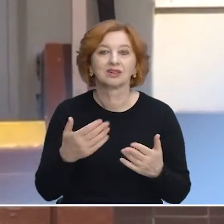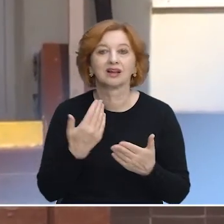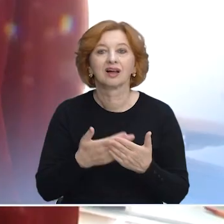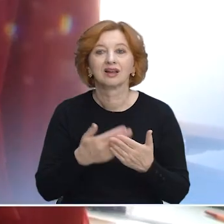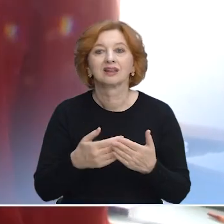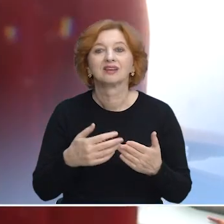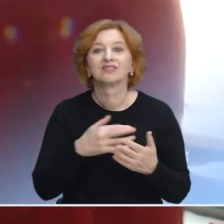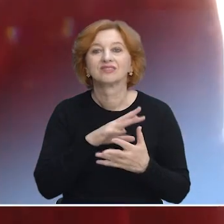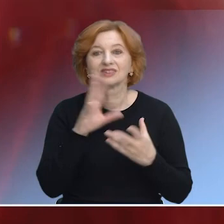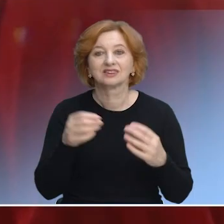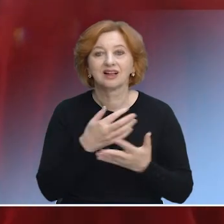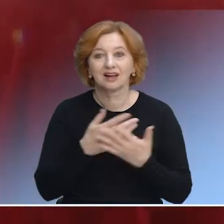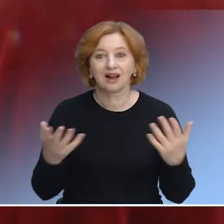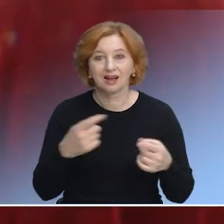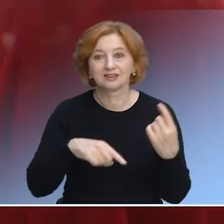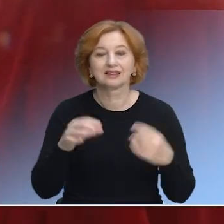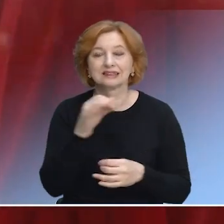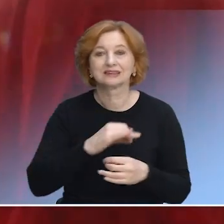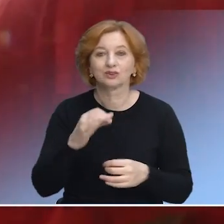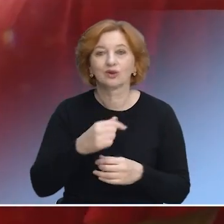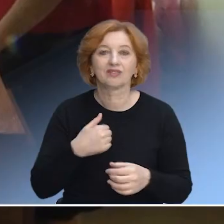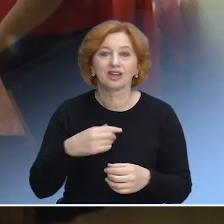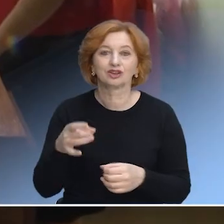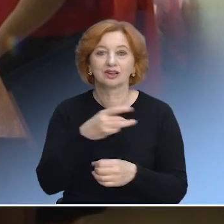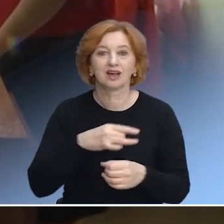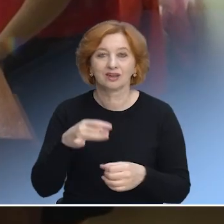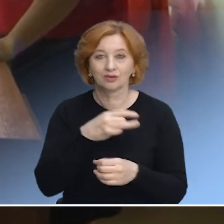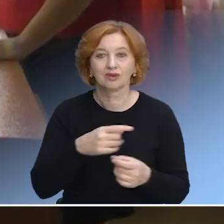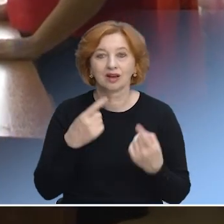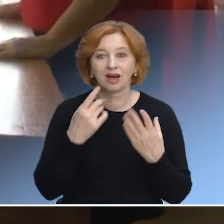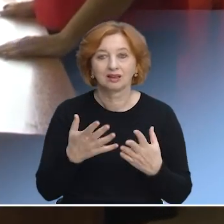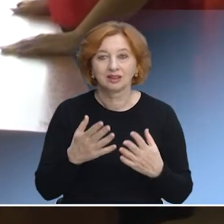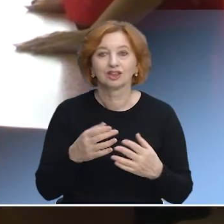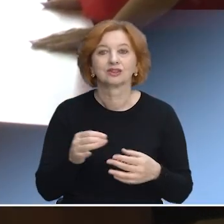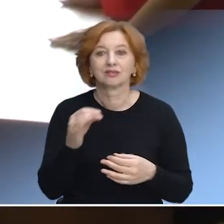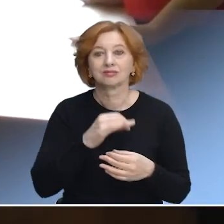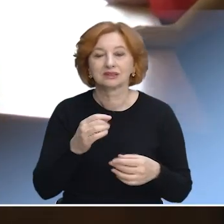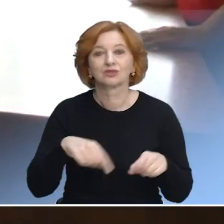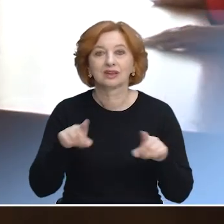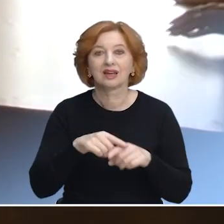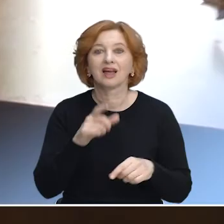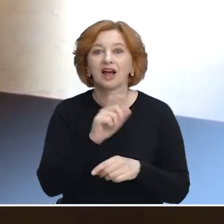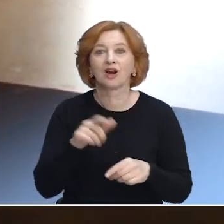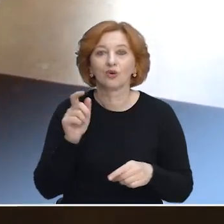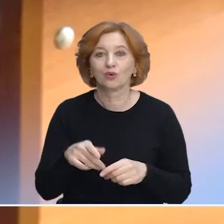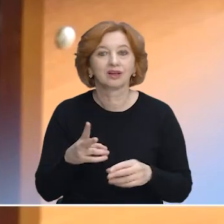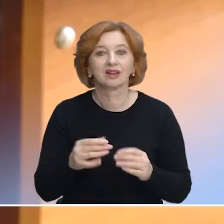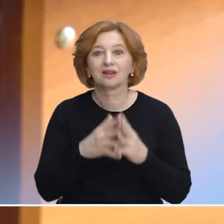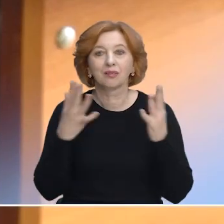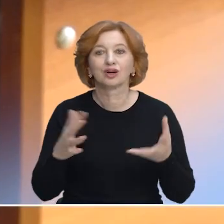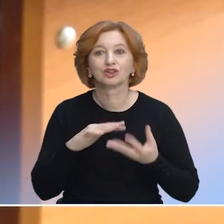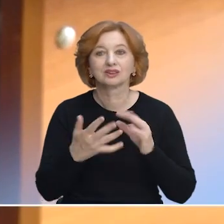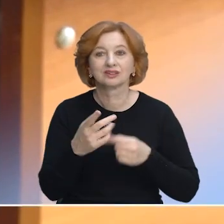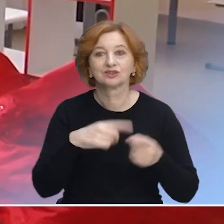подвигах героев-земляков складывается история нашего родного края. Ведь историю творили такие же люди из небольших сел,